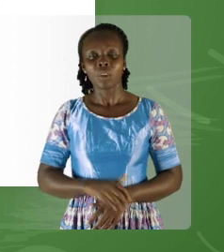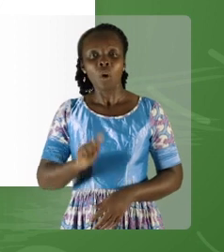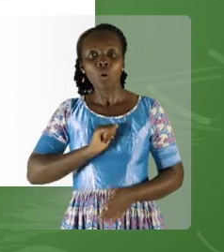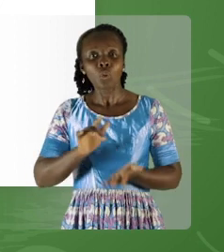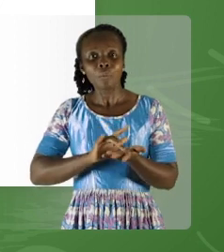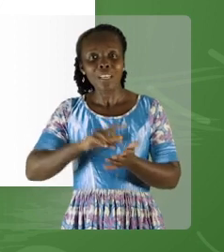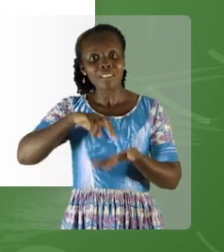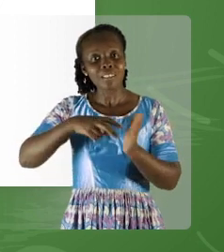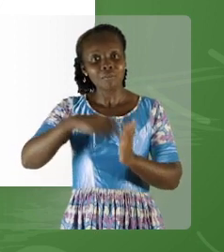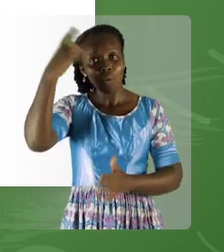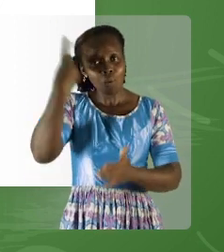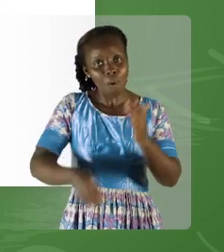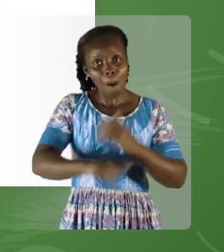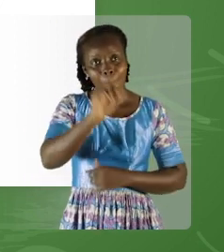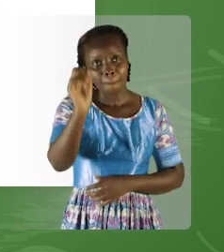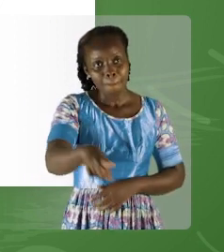Qu'est-ce que l'automédication?